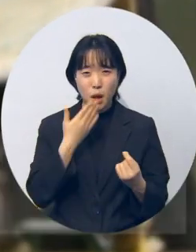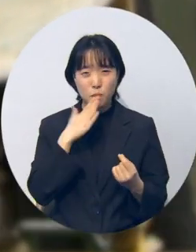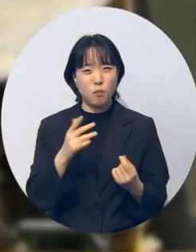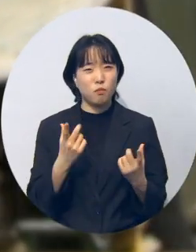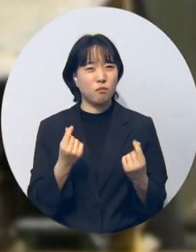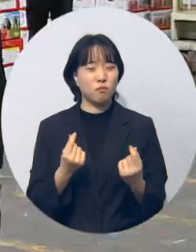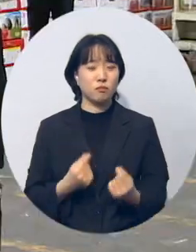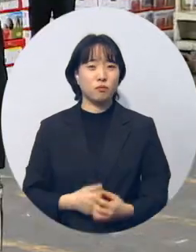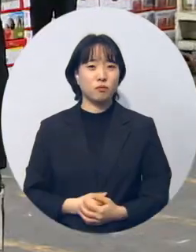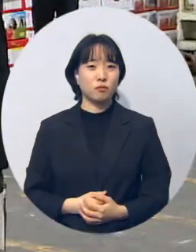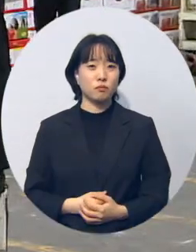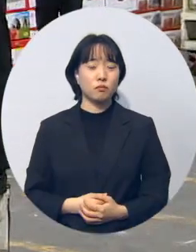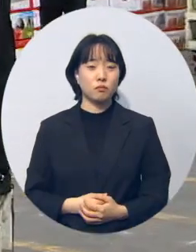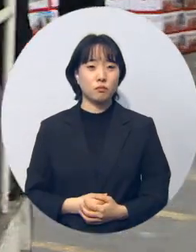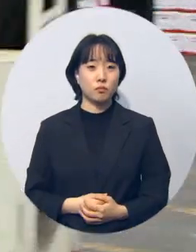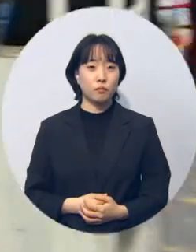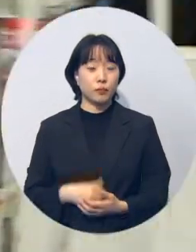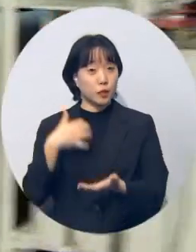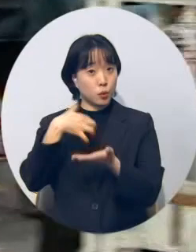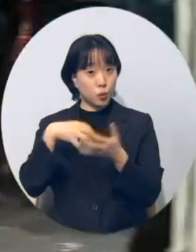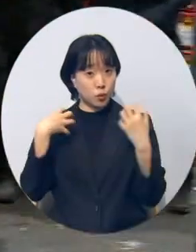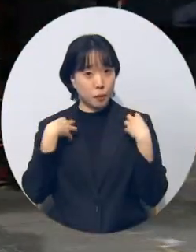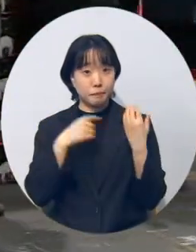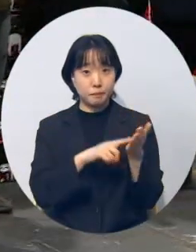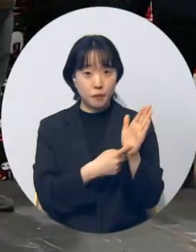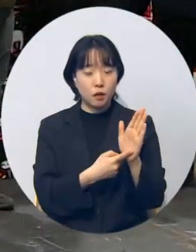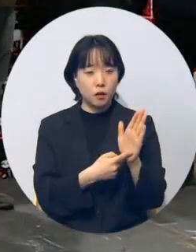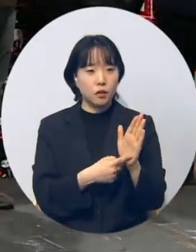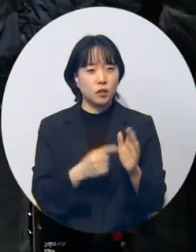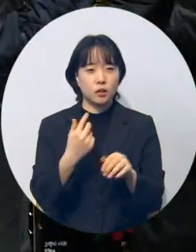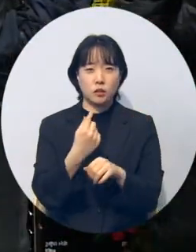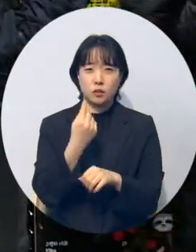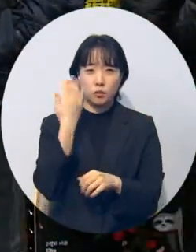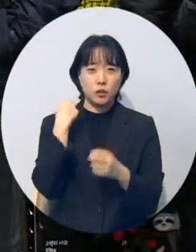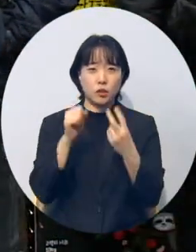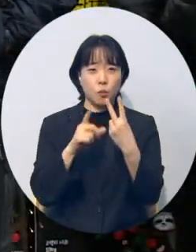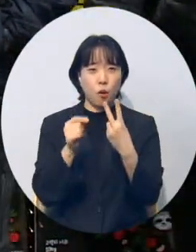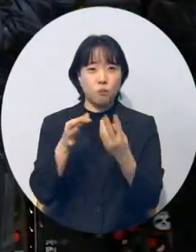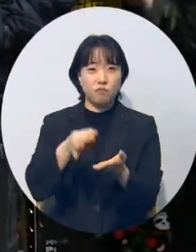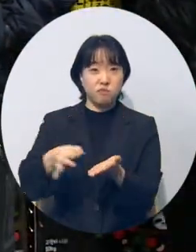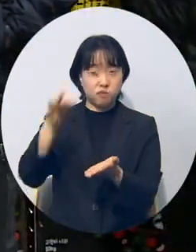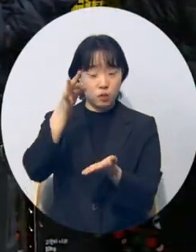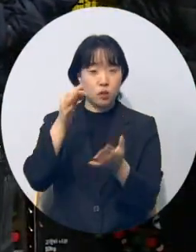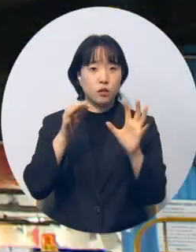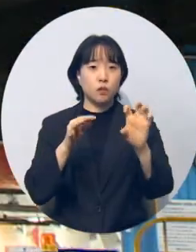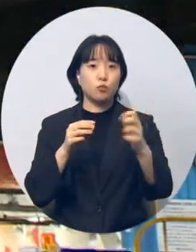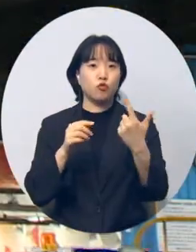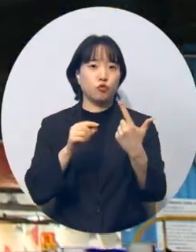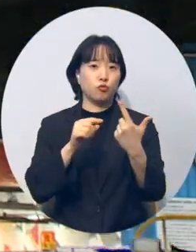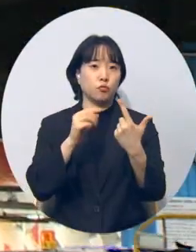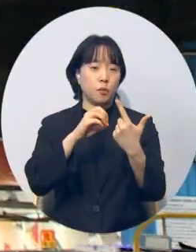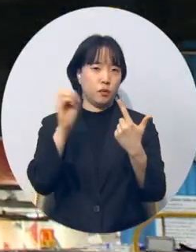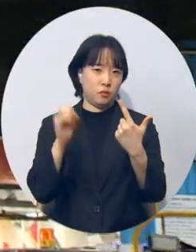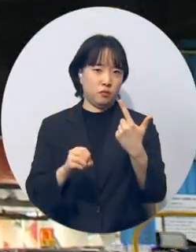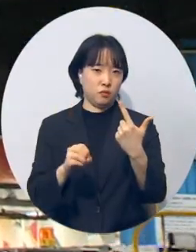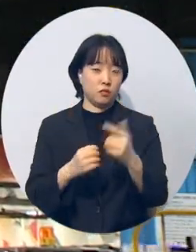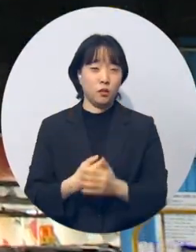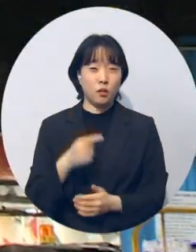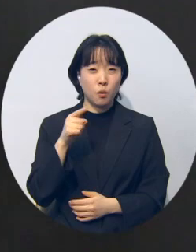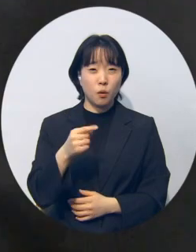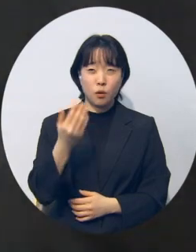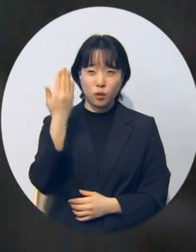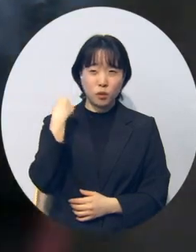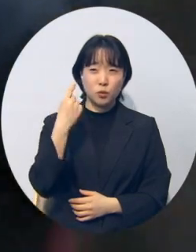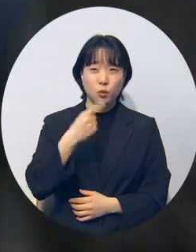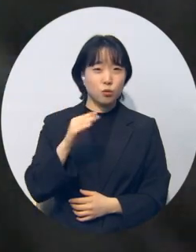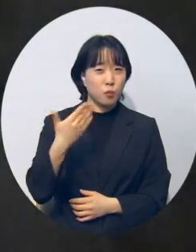비싸면. 통계청에 따르면 지난달 과실물가 상승률은 40.6%. 1991년 9월 이후